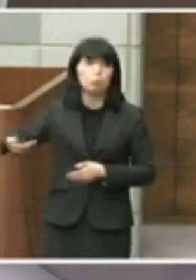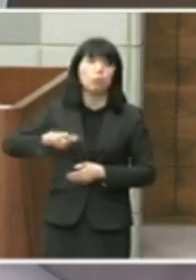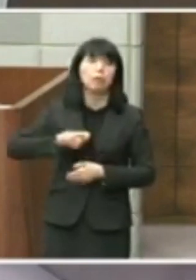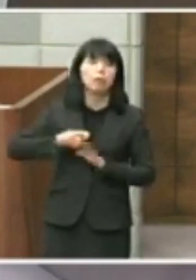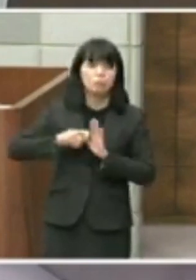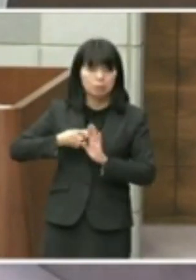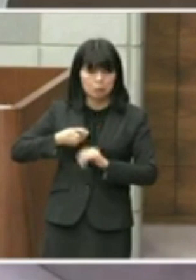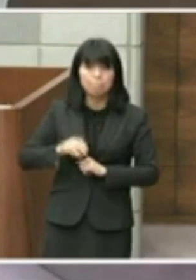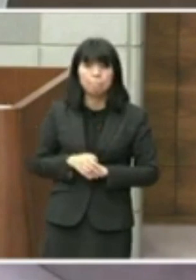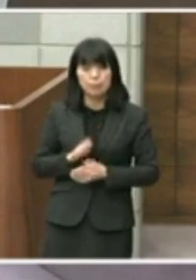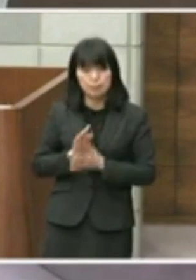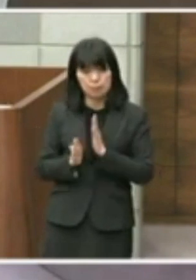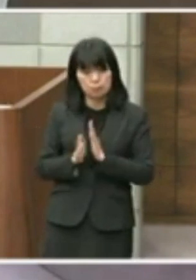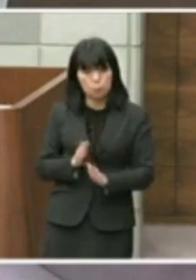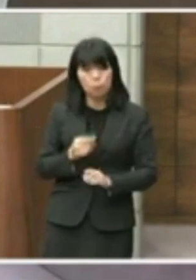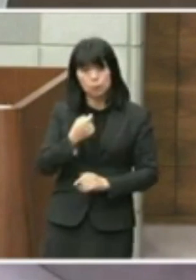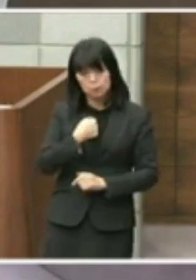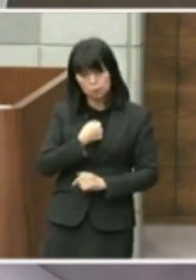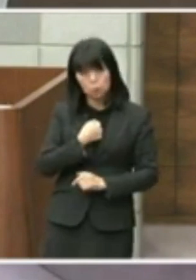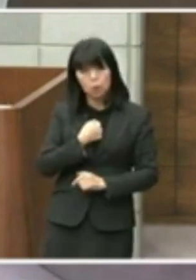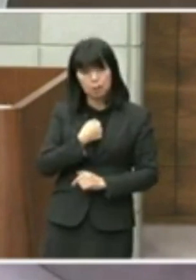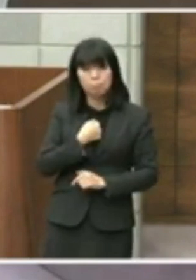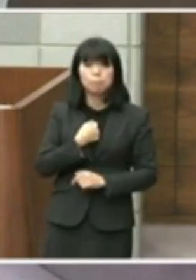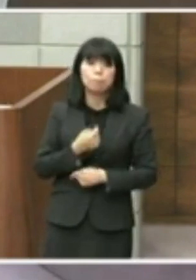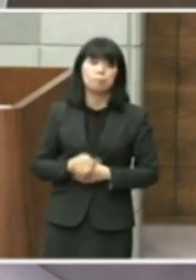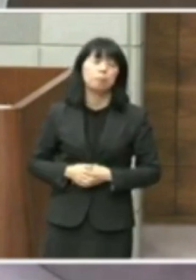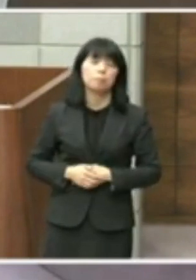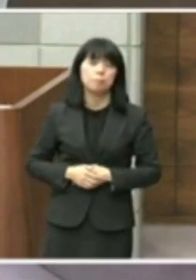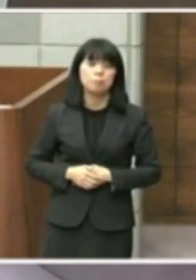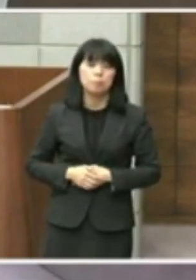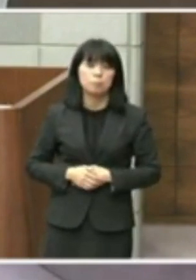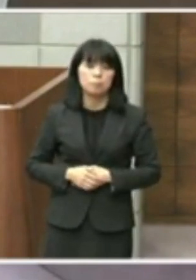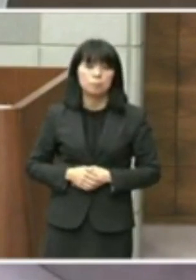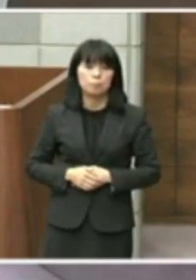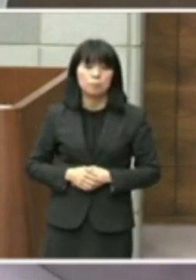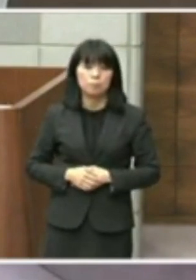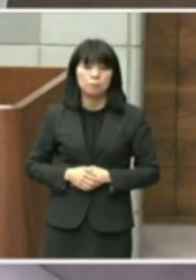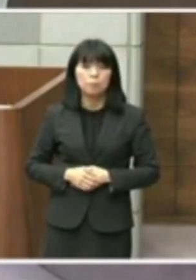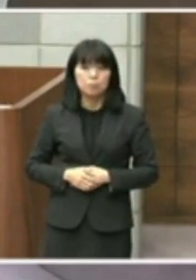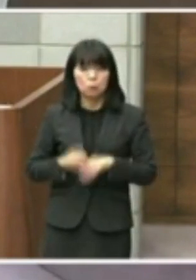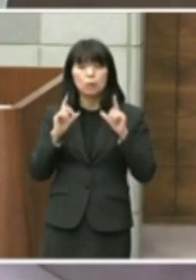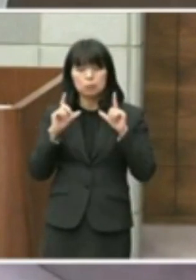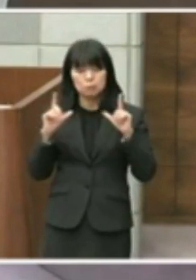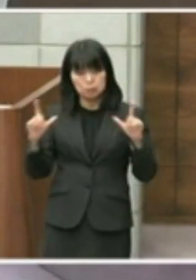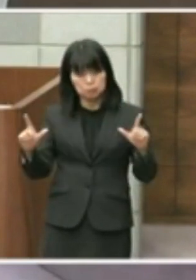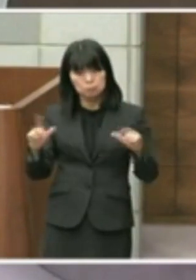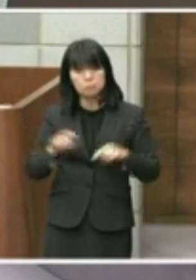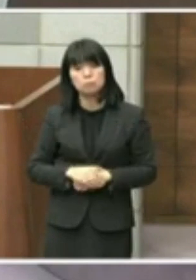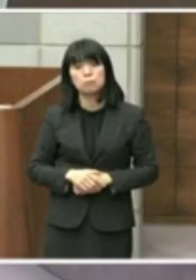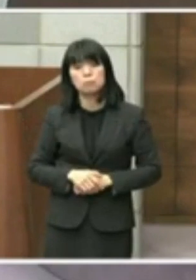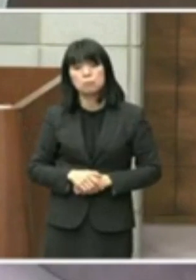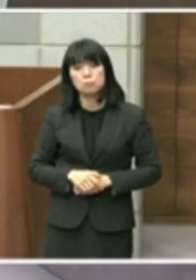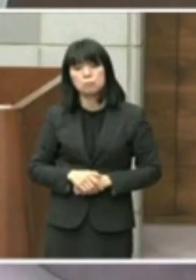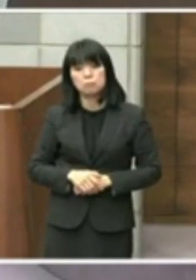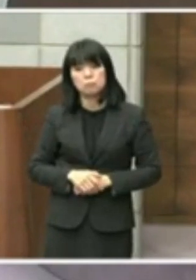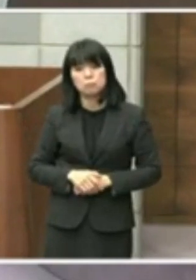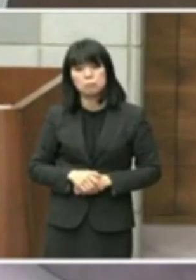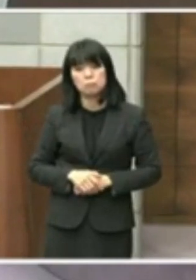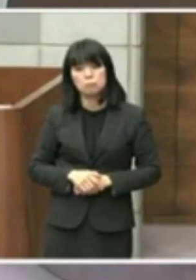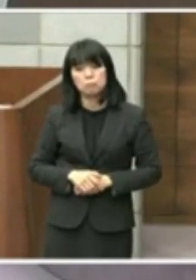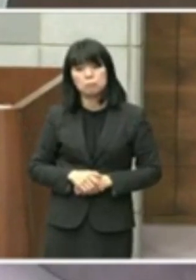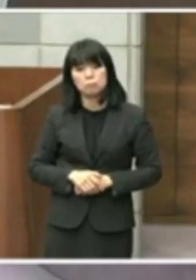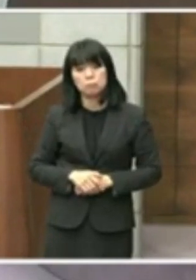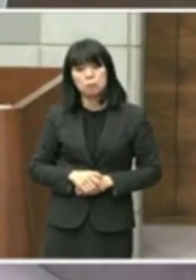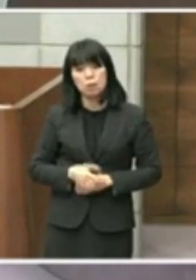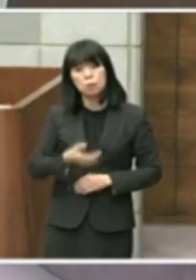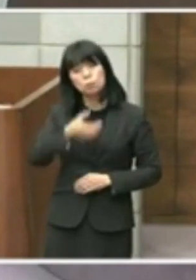ので、再度私の方から再質問にお答えさせていただきます。 に飲み水